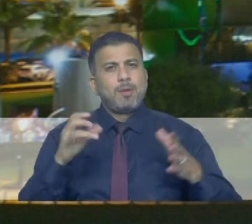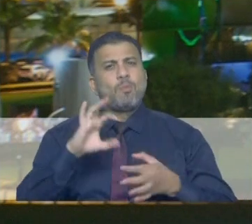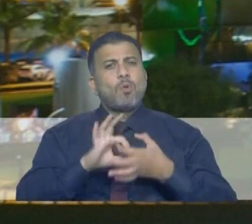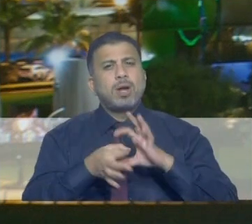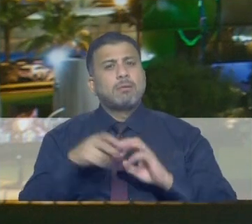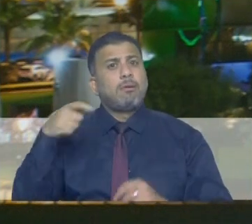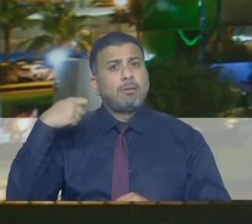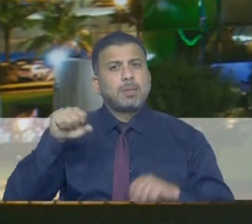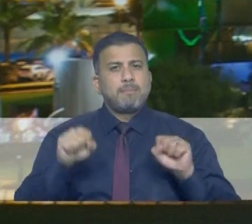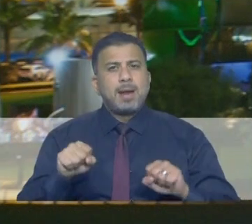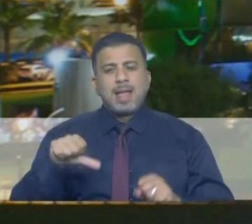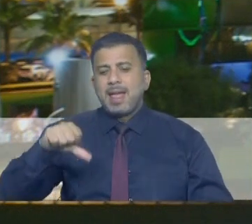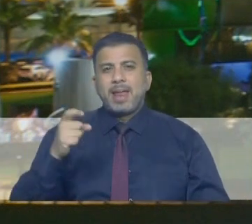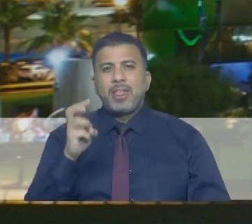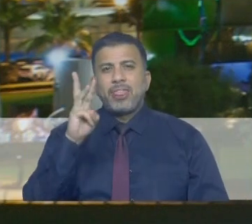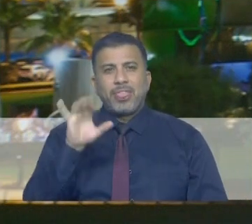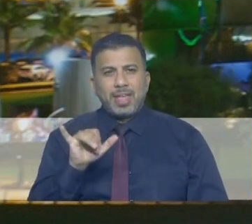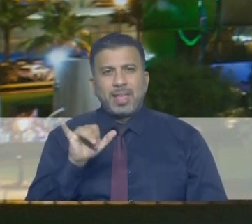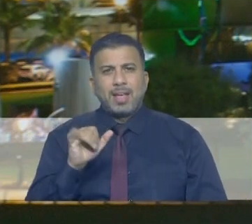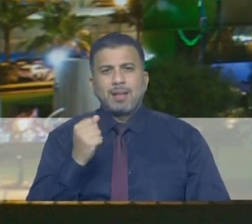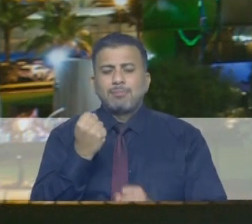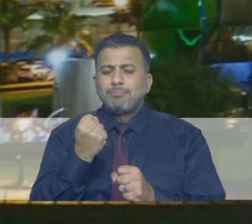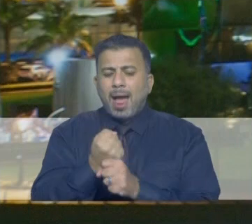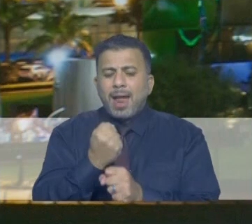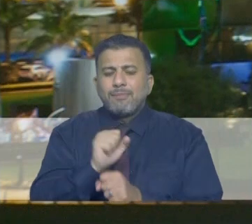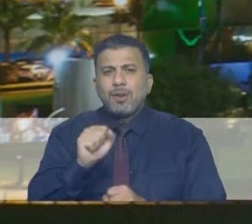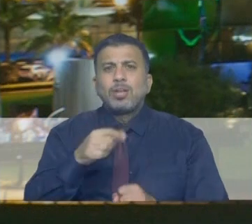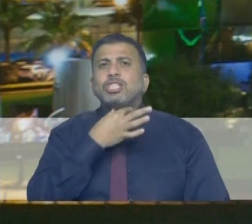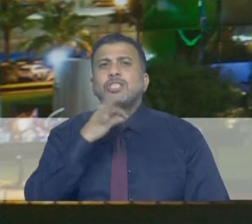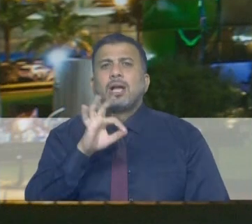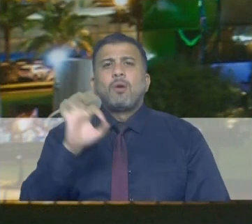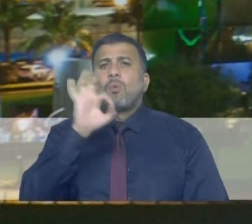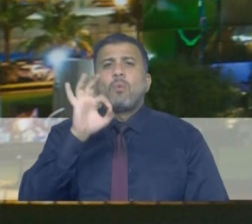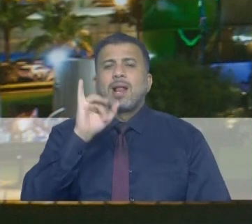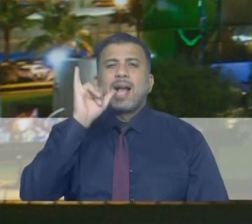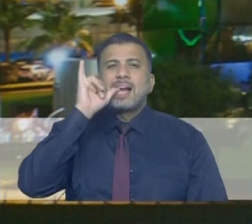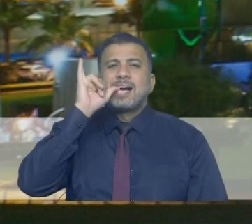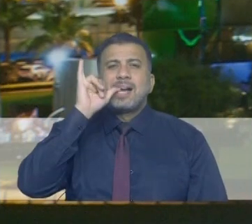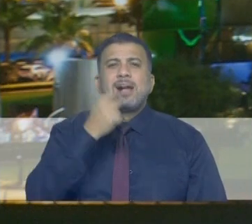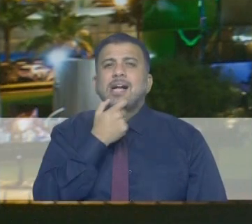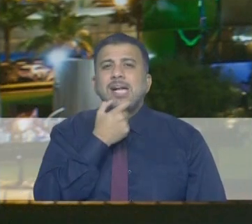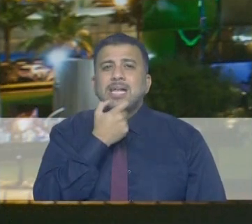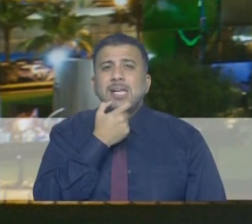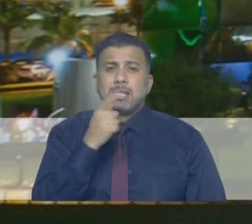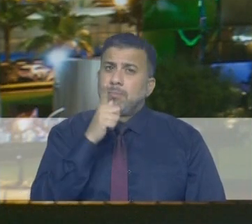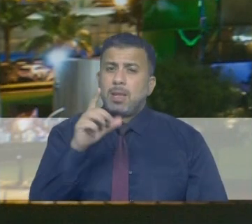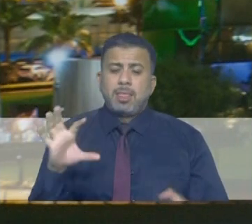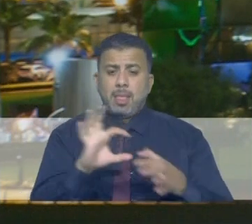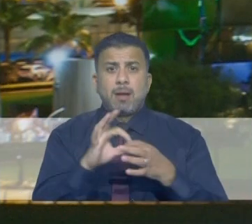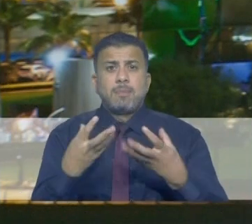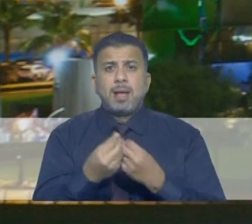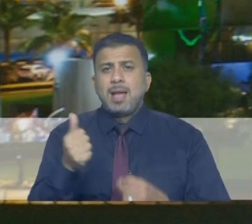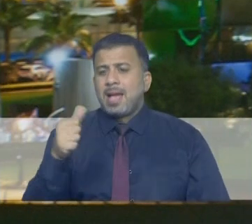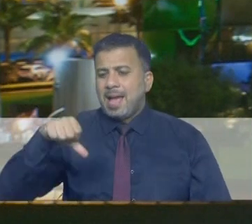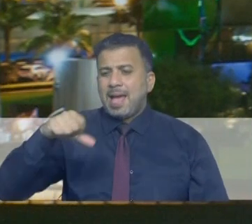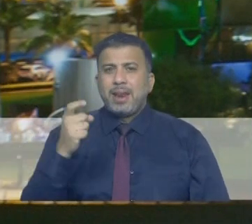والمؤسسة والرئيسة مجلس إرثي للحرف المعاصرة في العاصمة البريطانية لندن توقيع اتفاقية تعاون بين